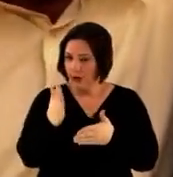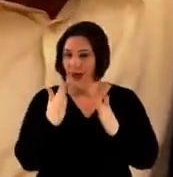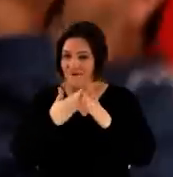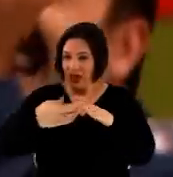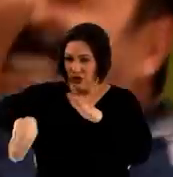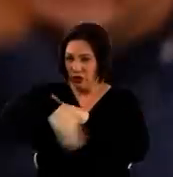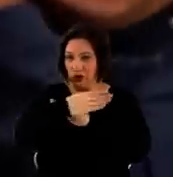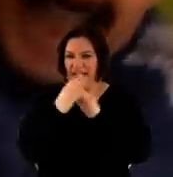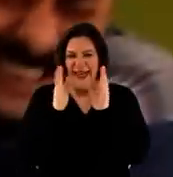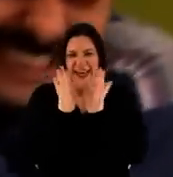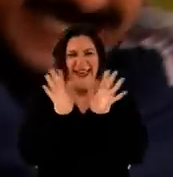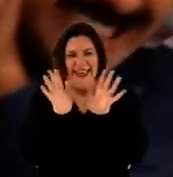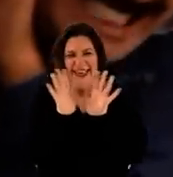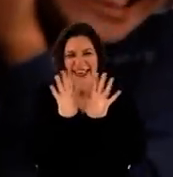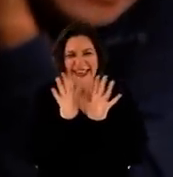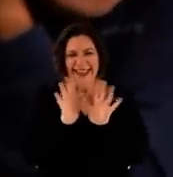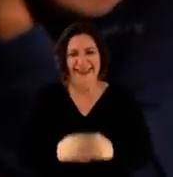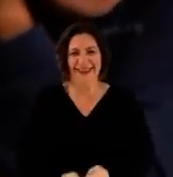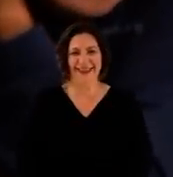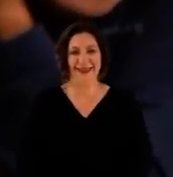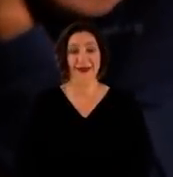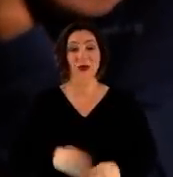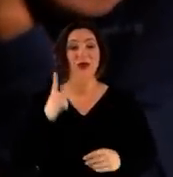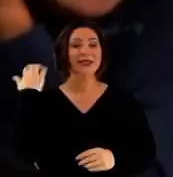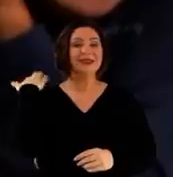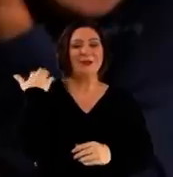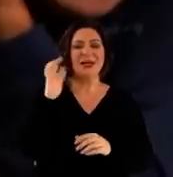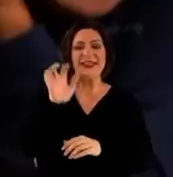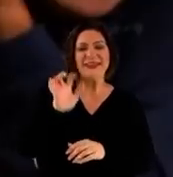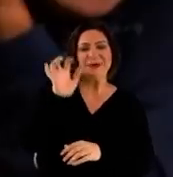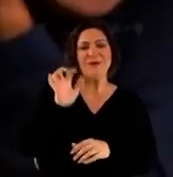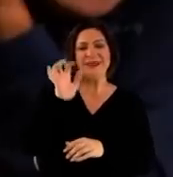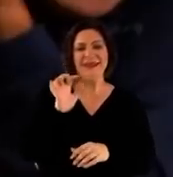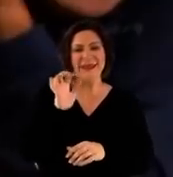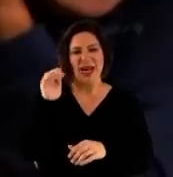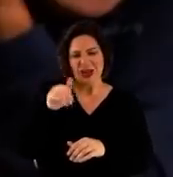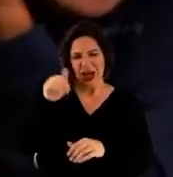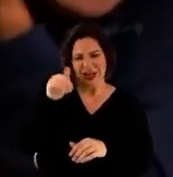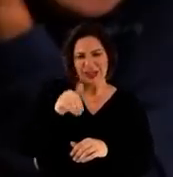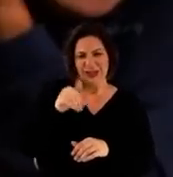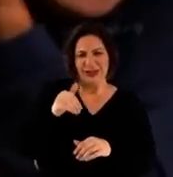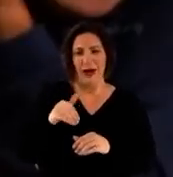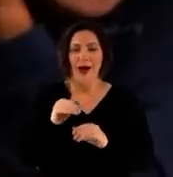evden çıkıyorsun. Ay. Sözde sırtımı kaşırmış sana. Hemen. Aşağı çatala doğru.